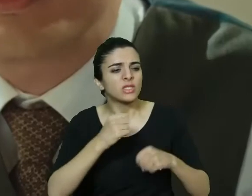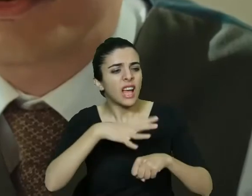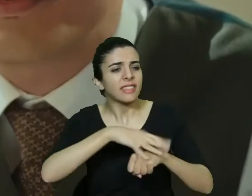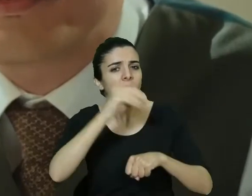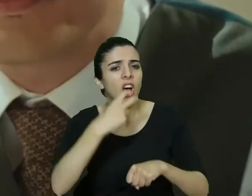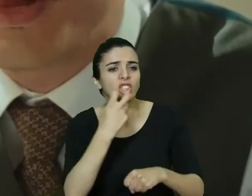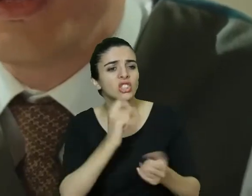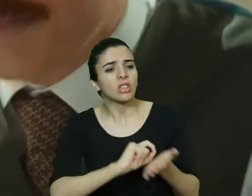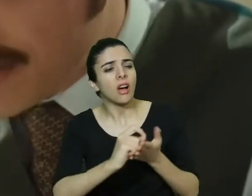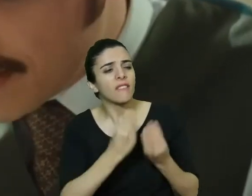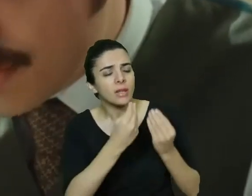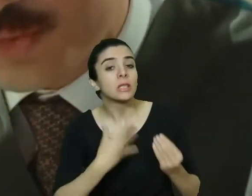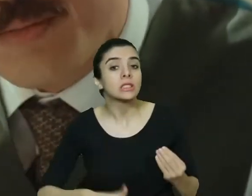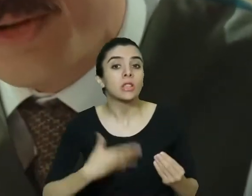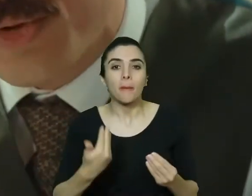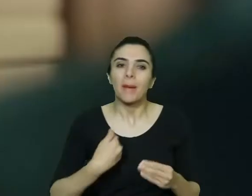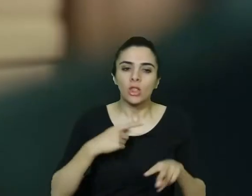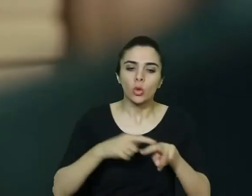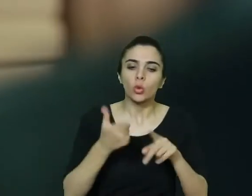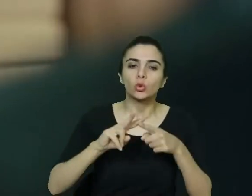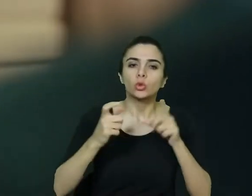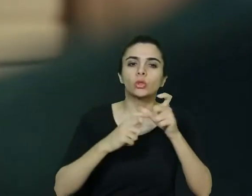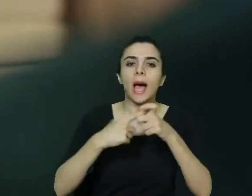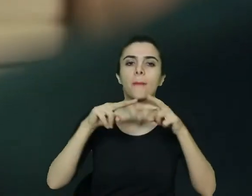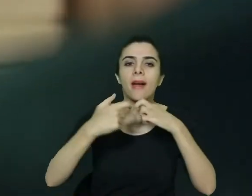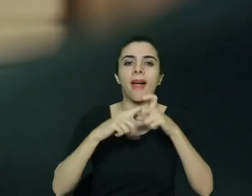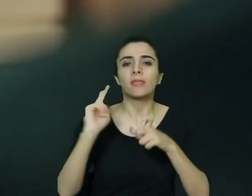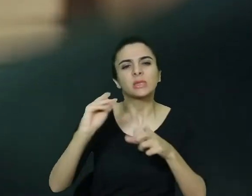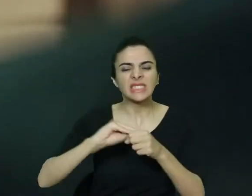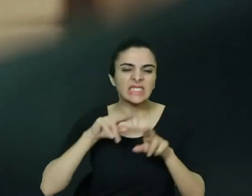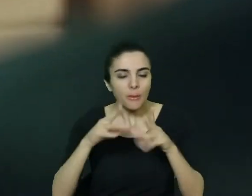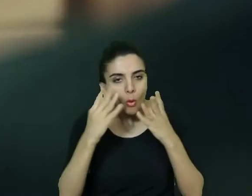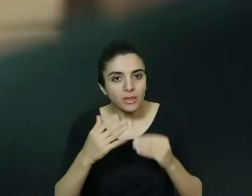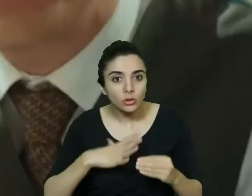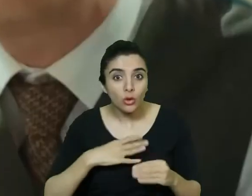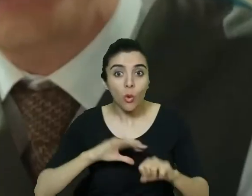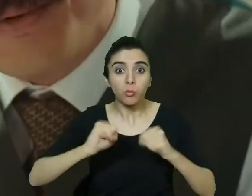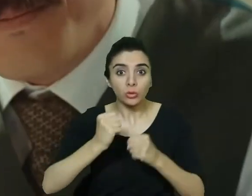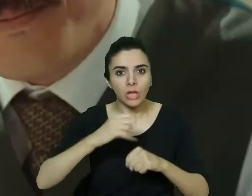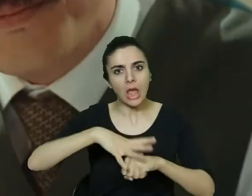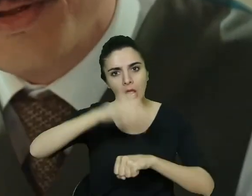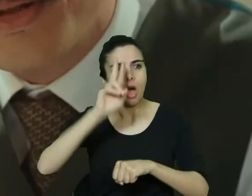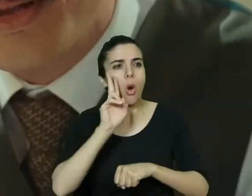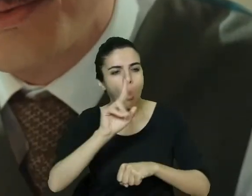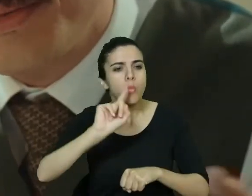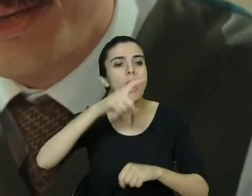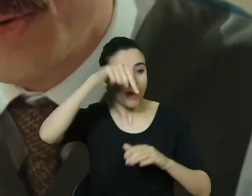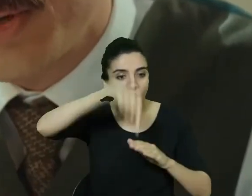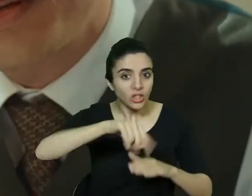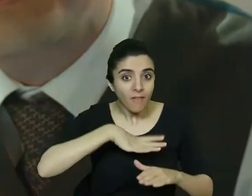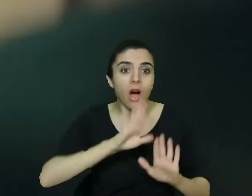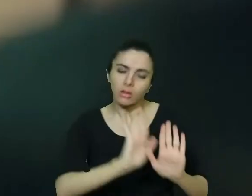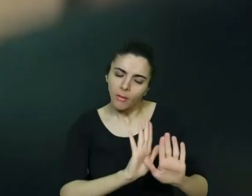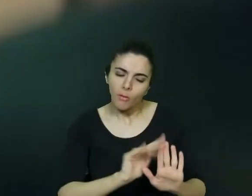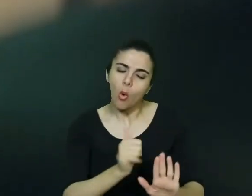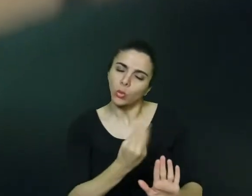olmak istemiyorum. Ben artık Yunus Emre gibi olmak istiyorum. Buzdağının görünmeyen kısmı tamam ama bir de görünen